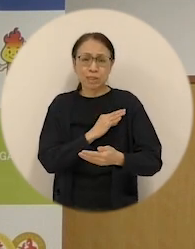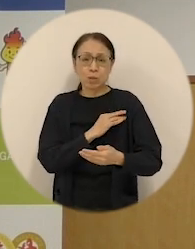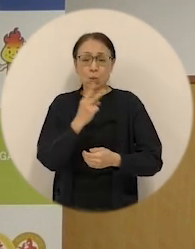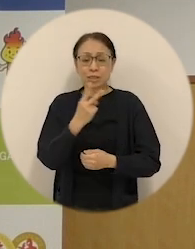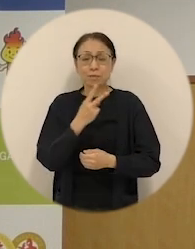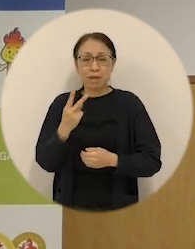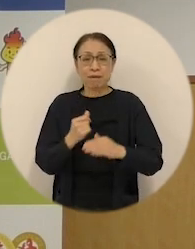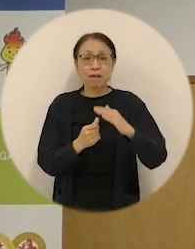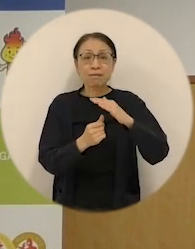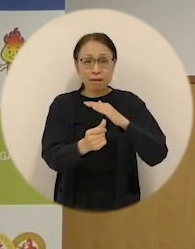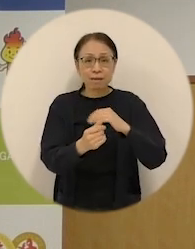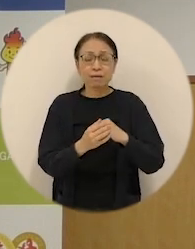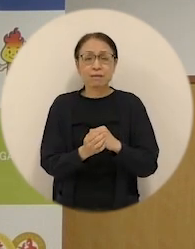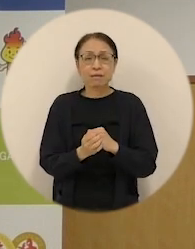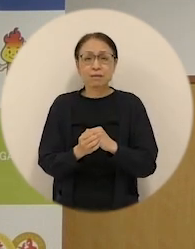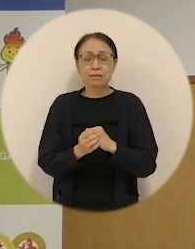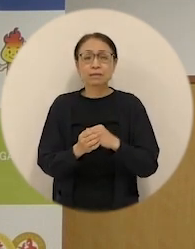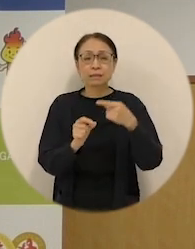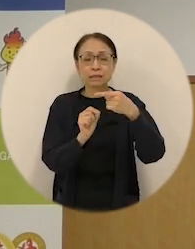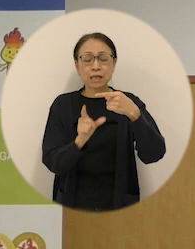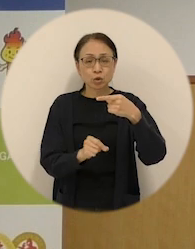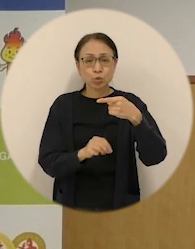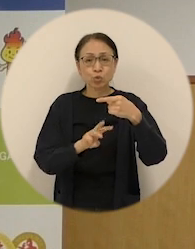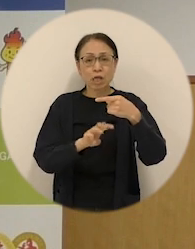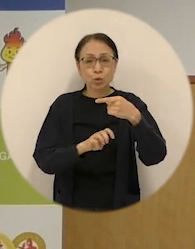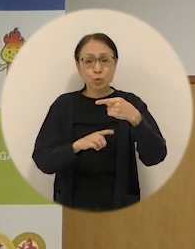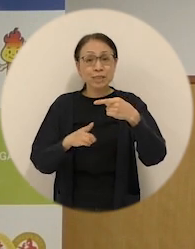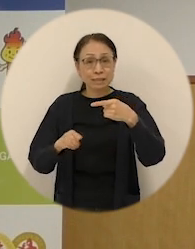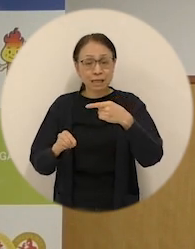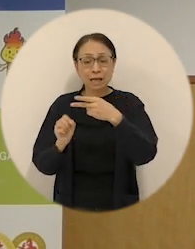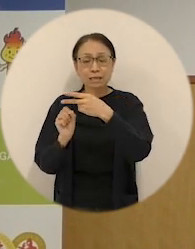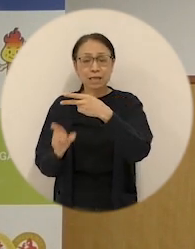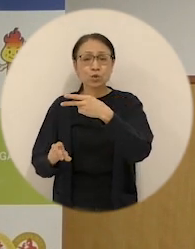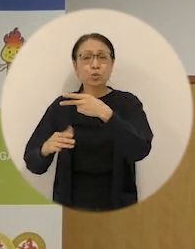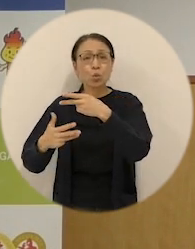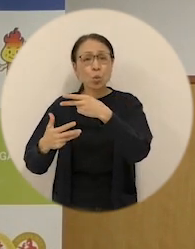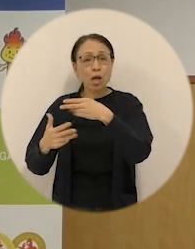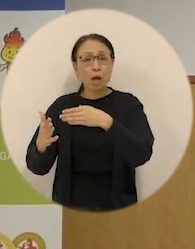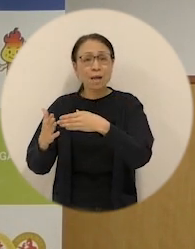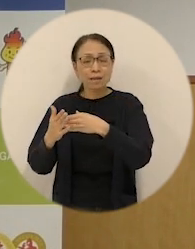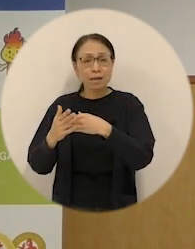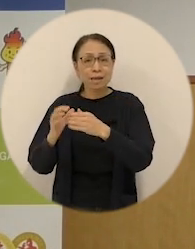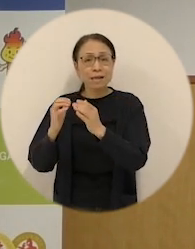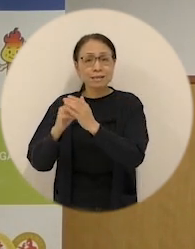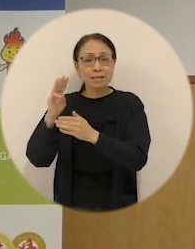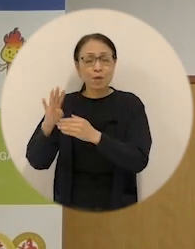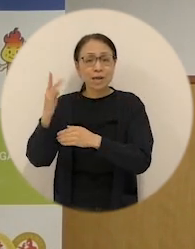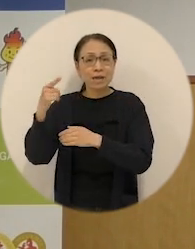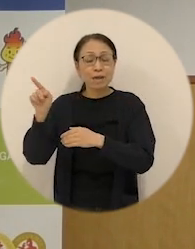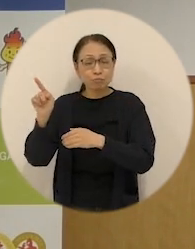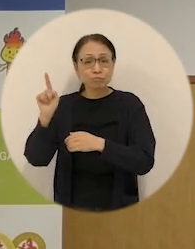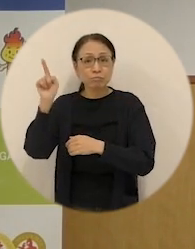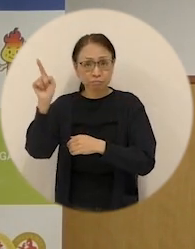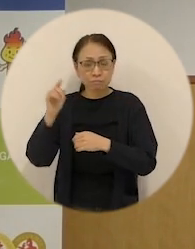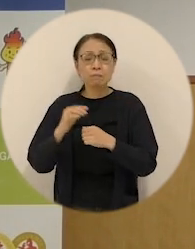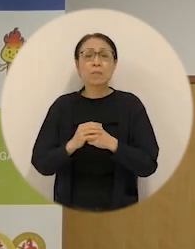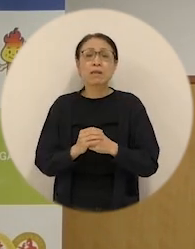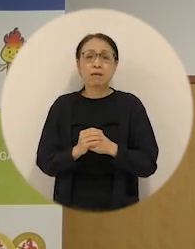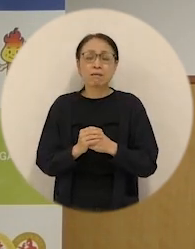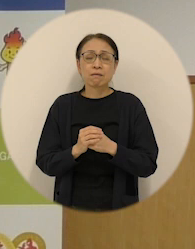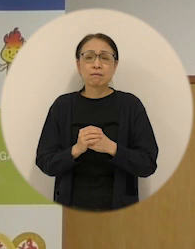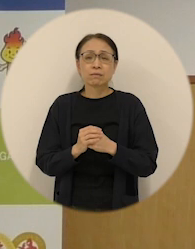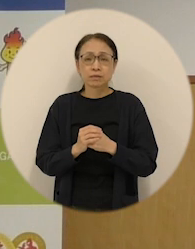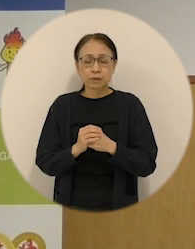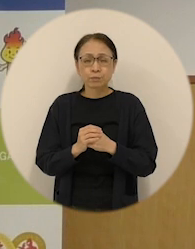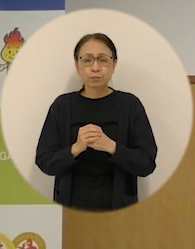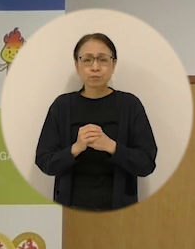し、先月30日から今月8日までは石川県宝達清水町など